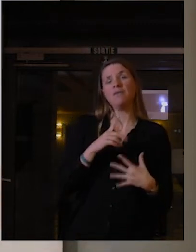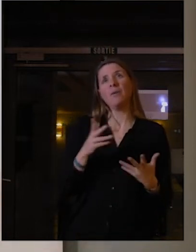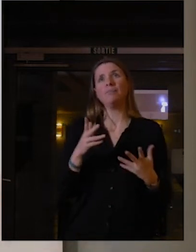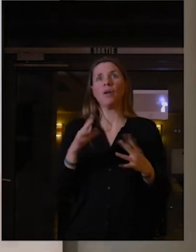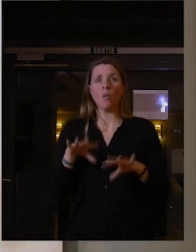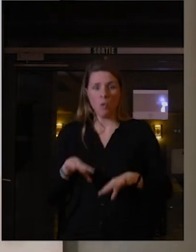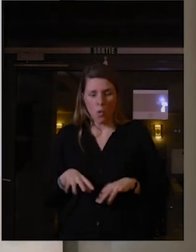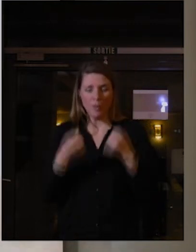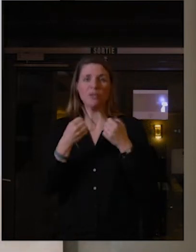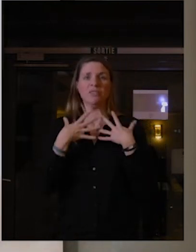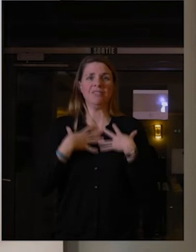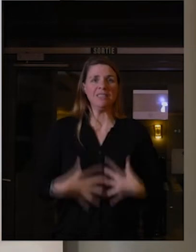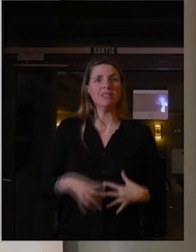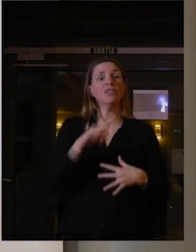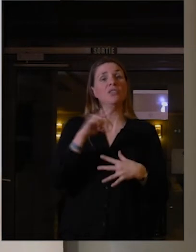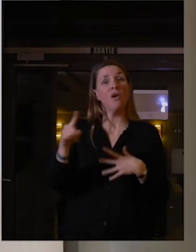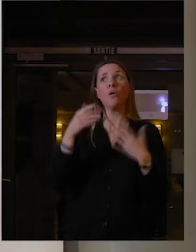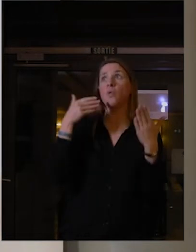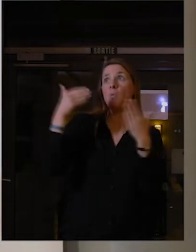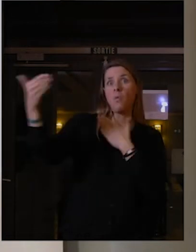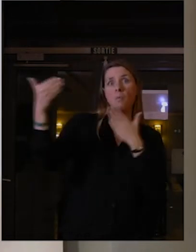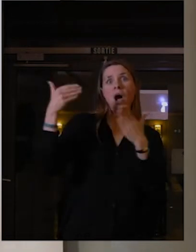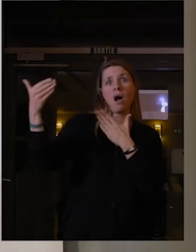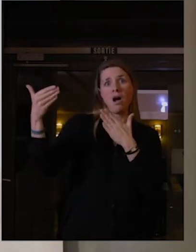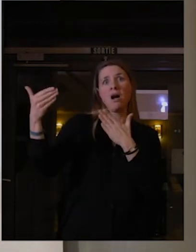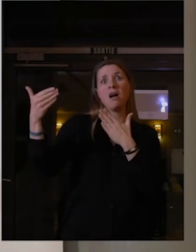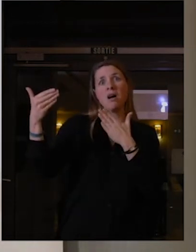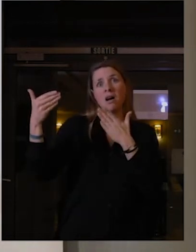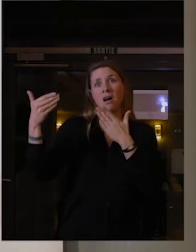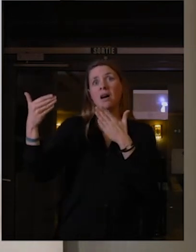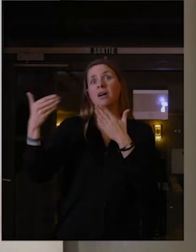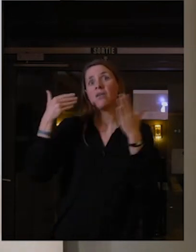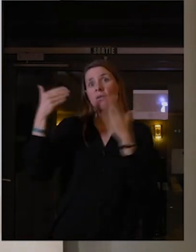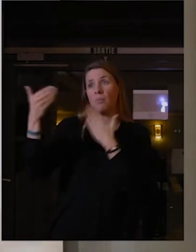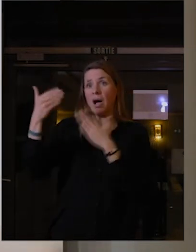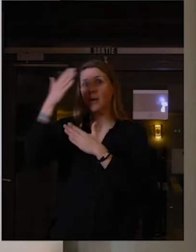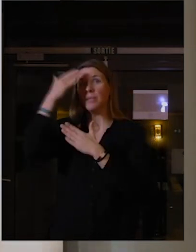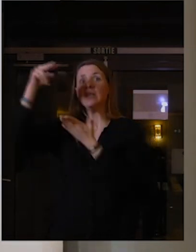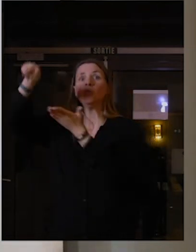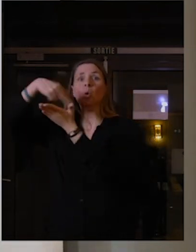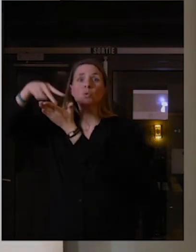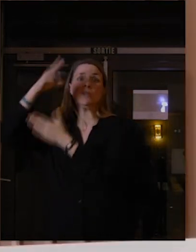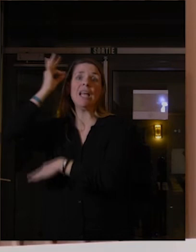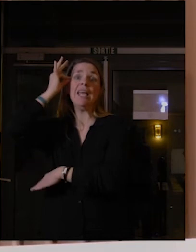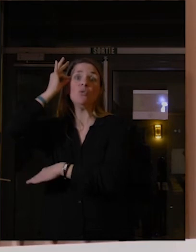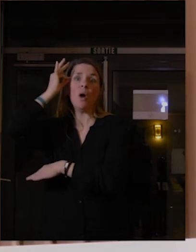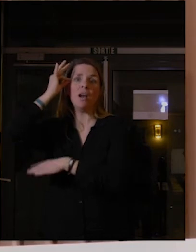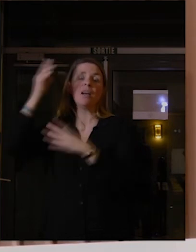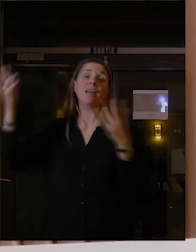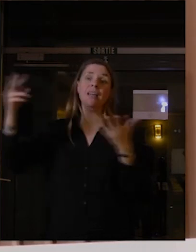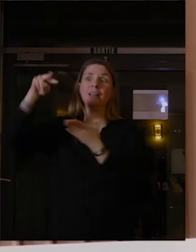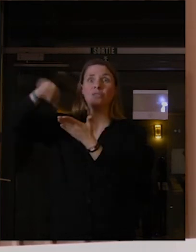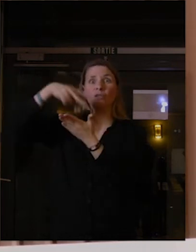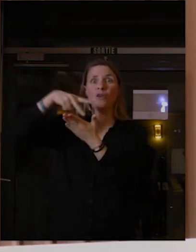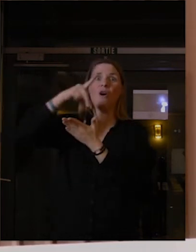nos compétences physiques. C'est toujours par rapport au corps du danseur ou de la danseuse étoile. Et juste le titre de danseur ou